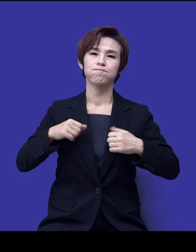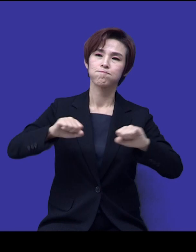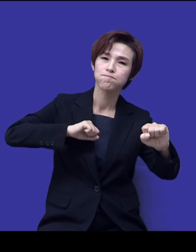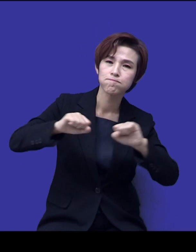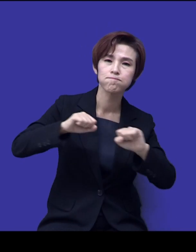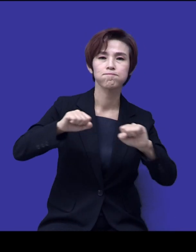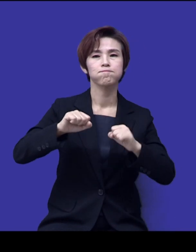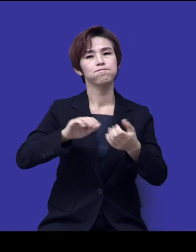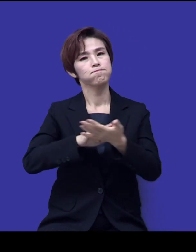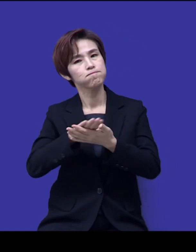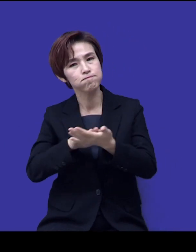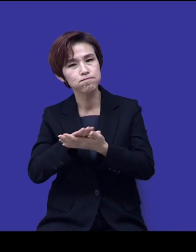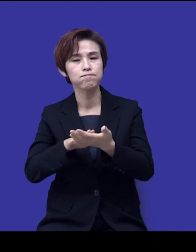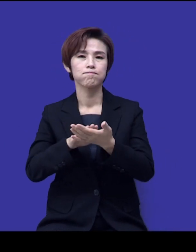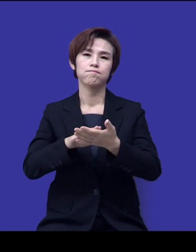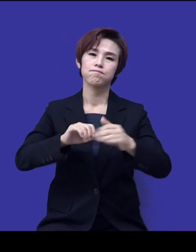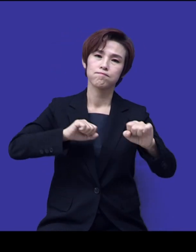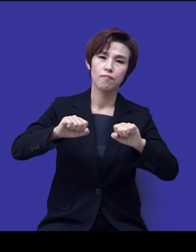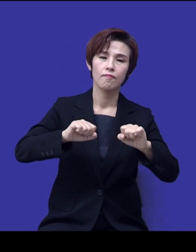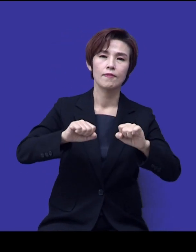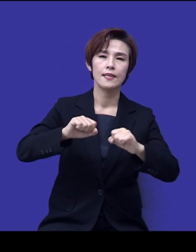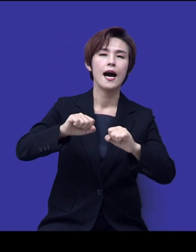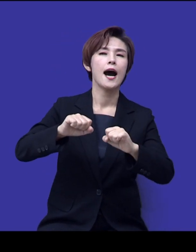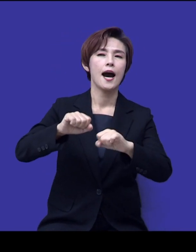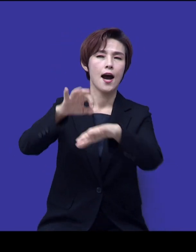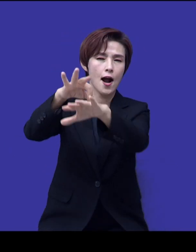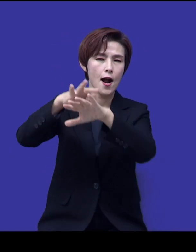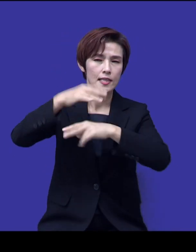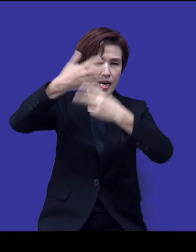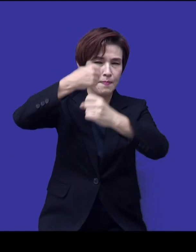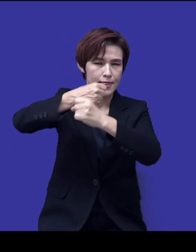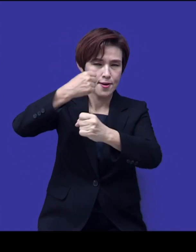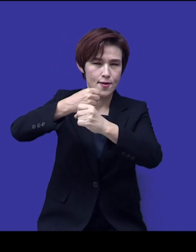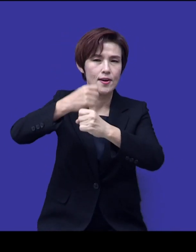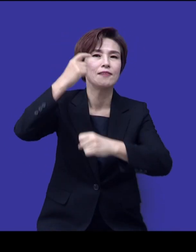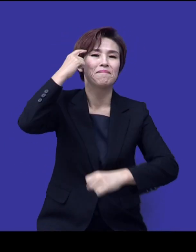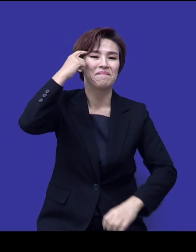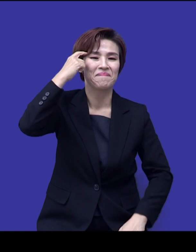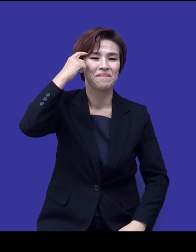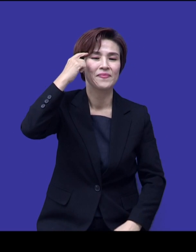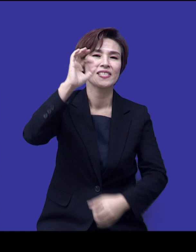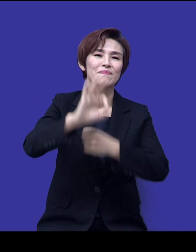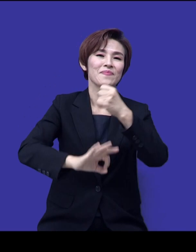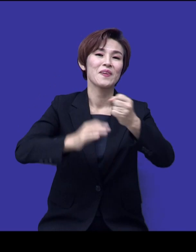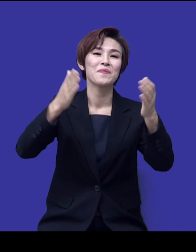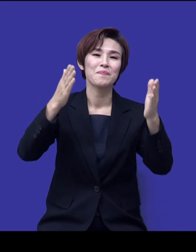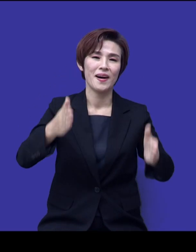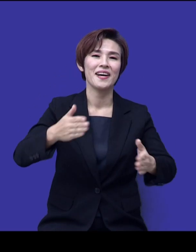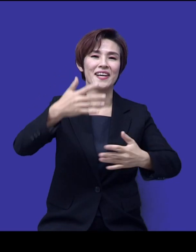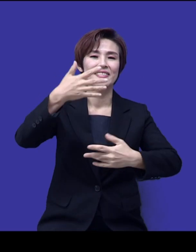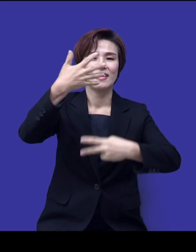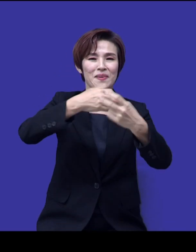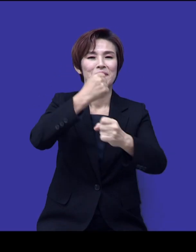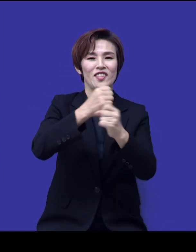움직이고 놀고 그래서 저걸 드라마로 해야겠다 하고 만든 게 이제 10년 만에 재기작이었습니다. 고마워 네. 웃게 해줬는데